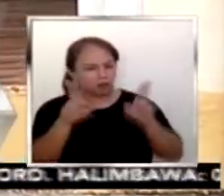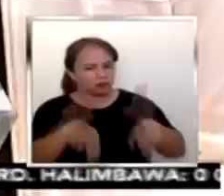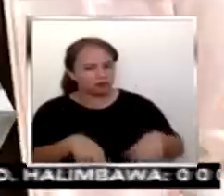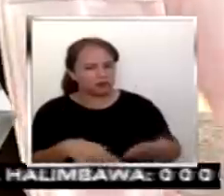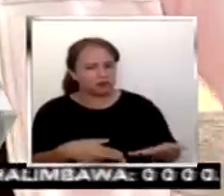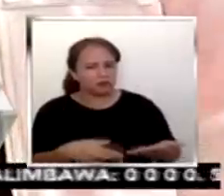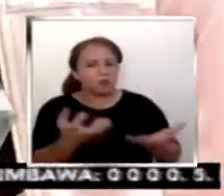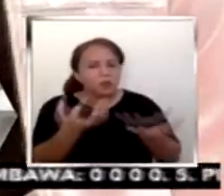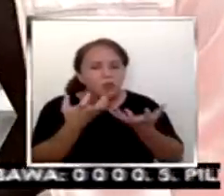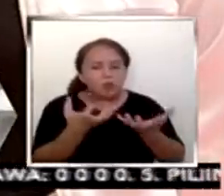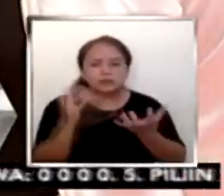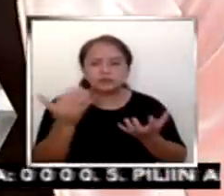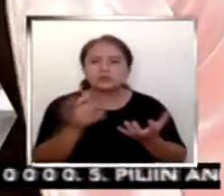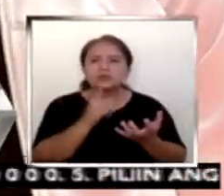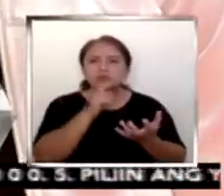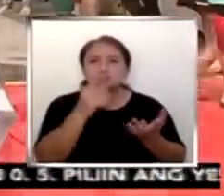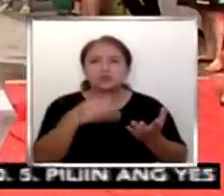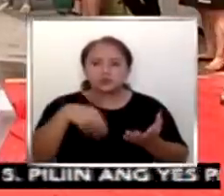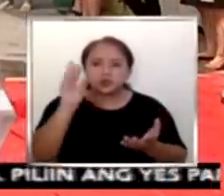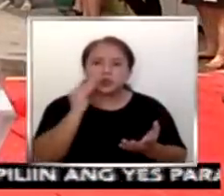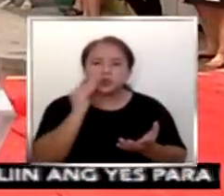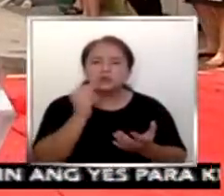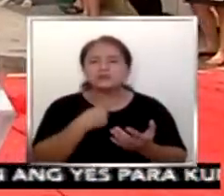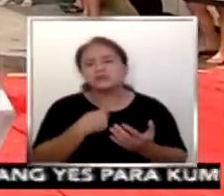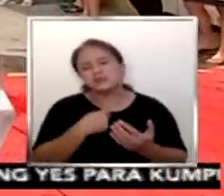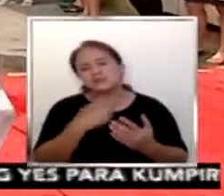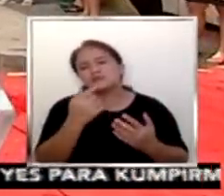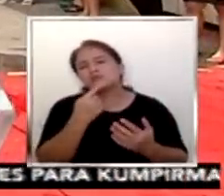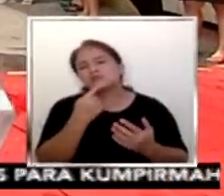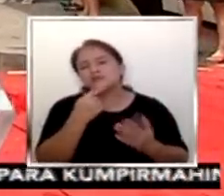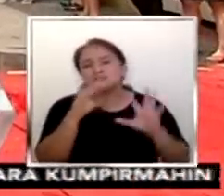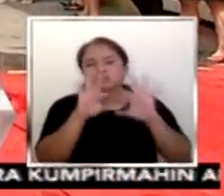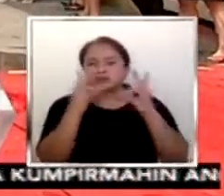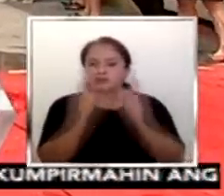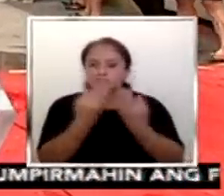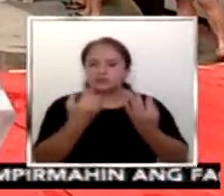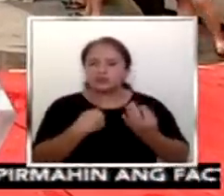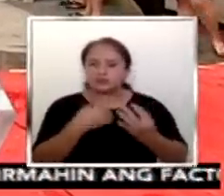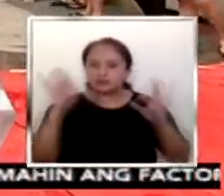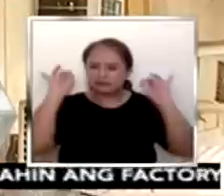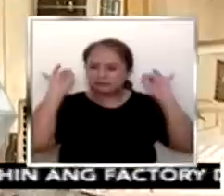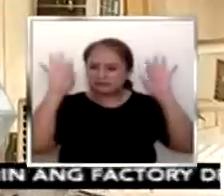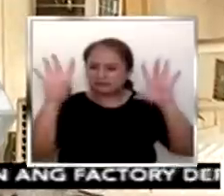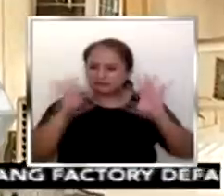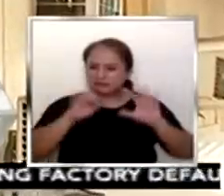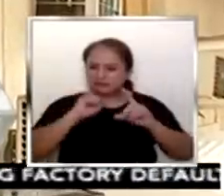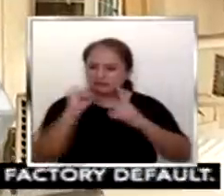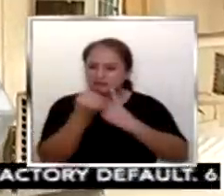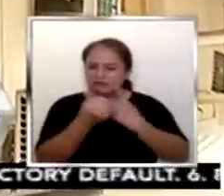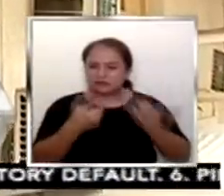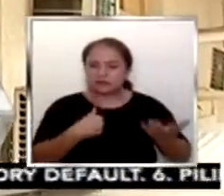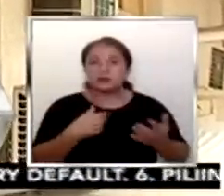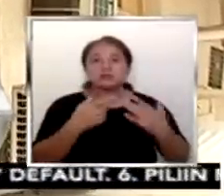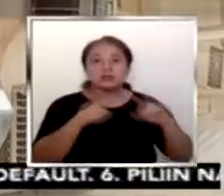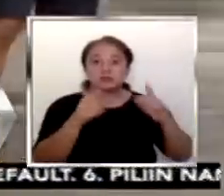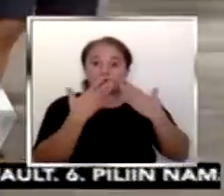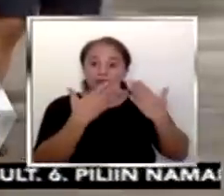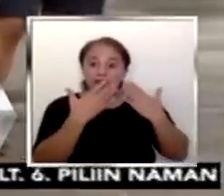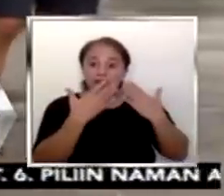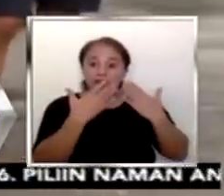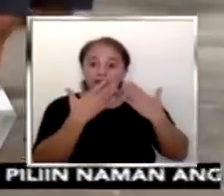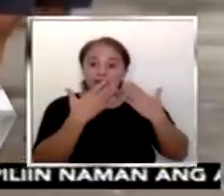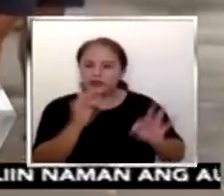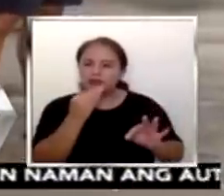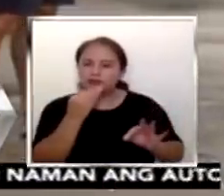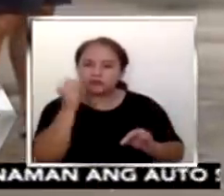sir. Napakadelikado na talaga ng sitwasyon namin. Nagpapasalamat naman daw sila sa libreng pagkain araw-araw at di aircon na kwarto.